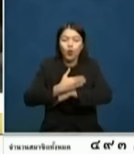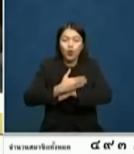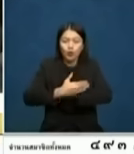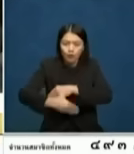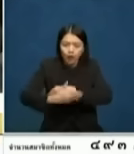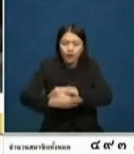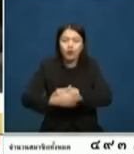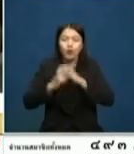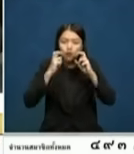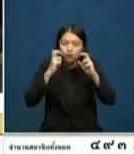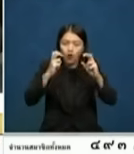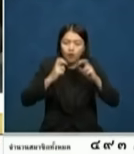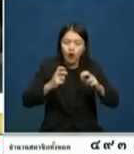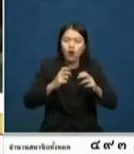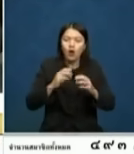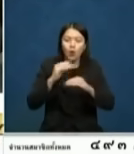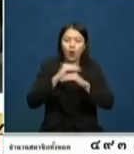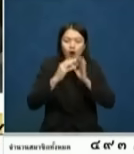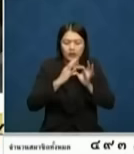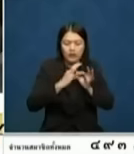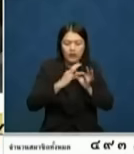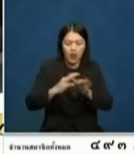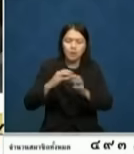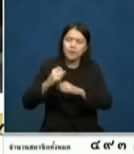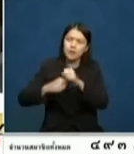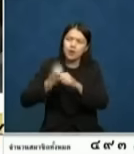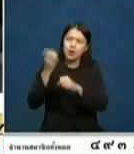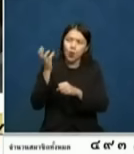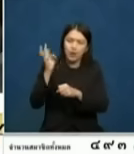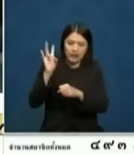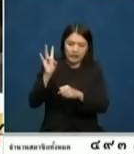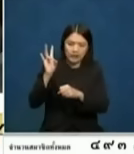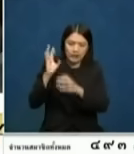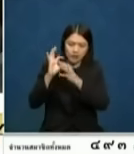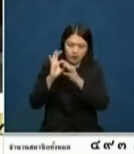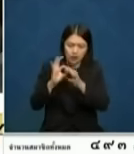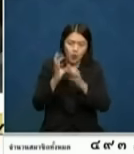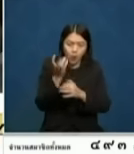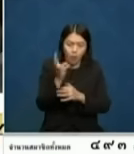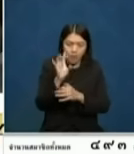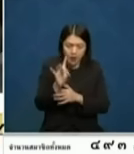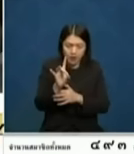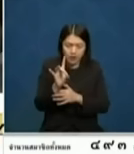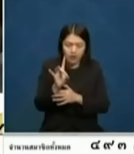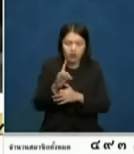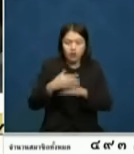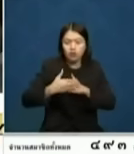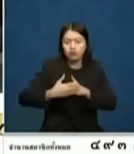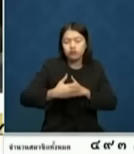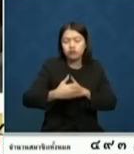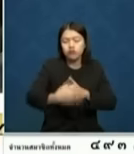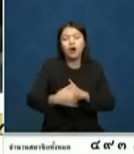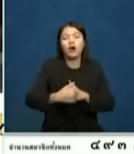ป็นไรตัวเลขนั่นแหละที่ท่านประธานเห็นนั่นแหละครับ เอาอย่างนี้ไปเลยก็ได้วันหลังอะโอ้โ